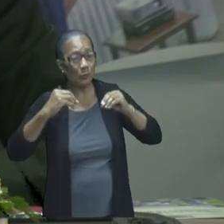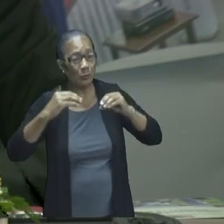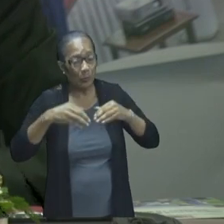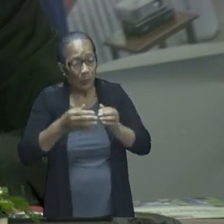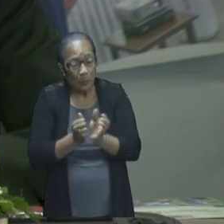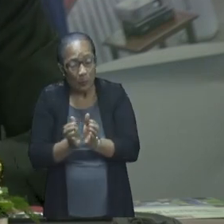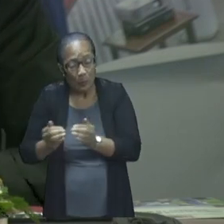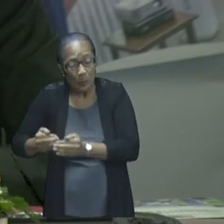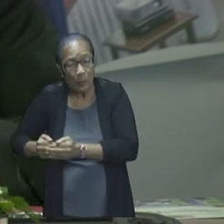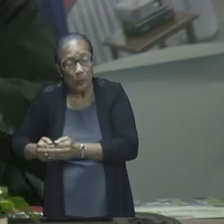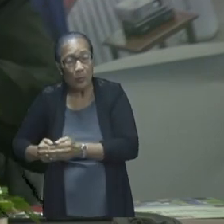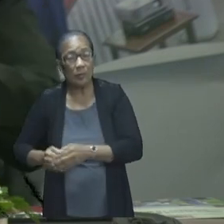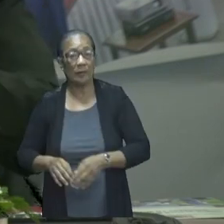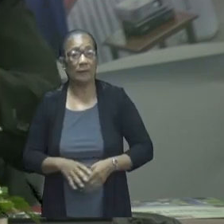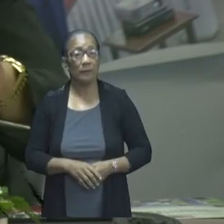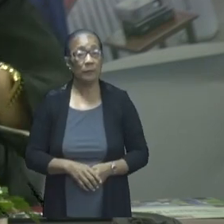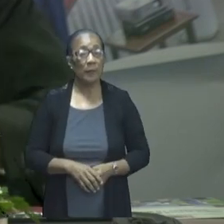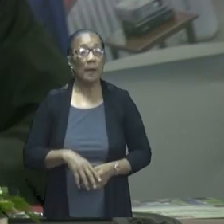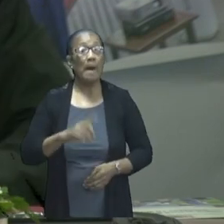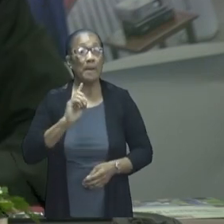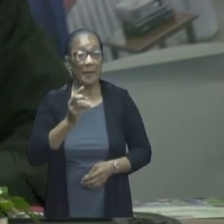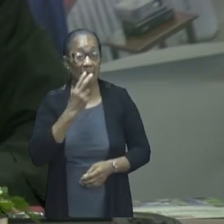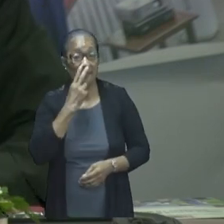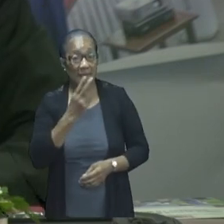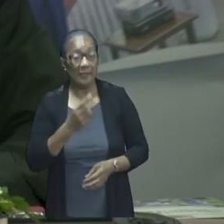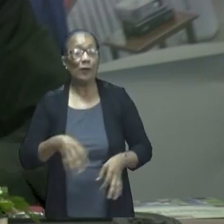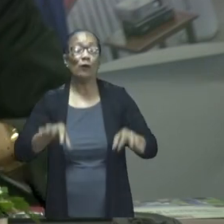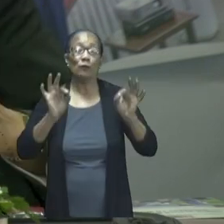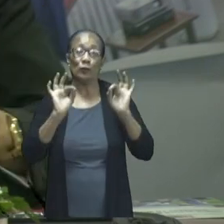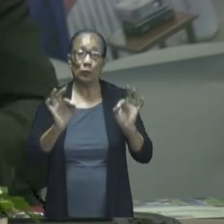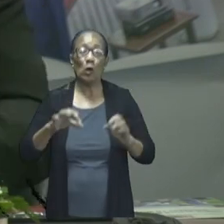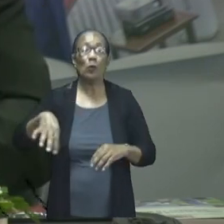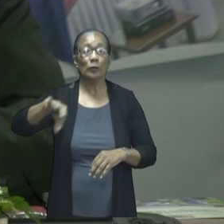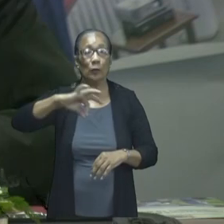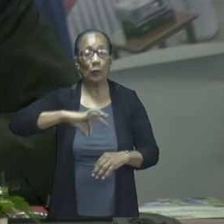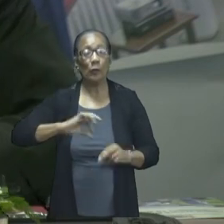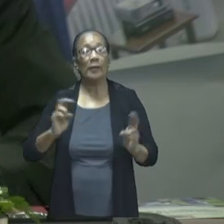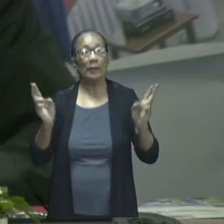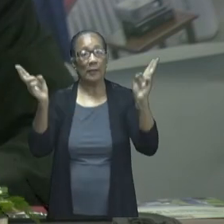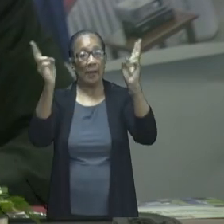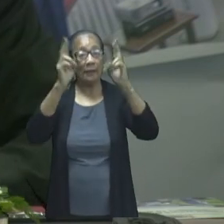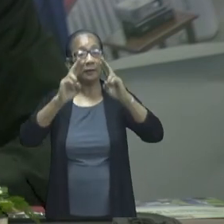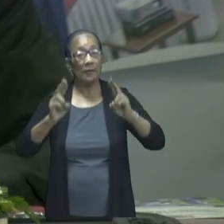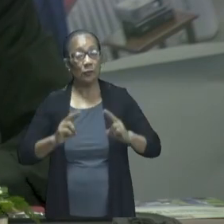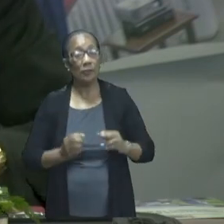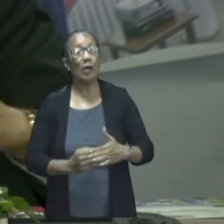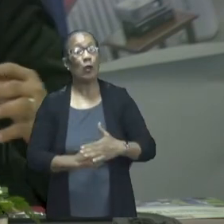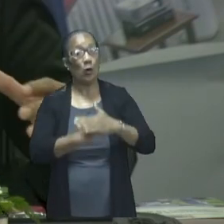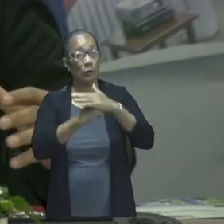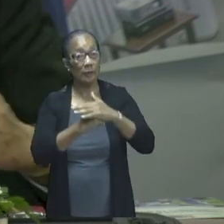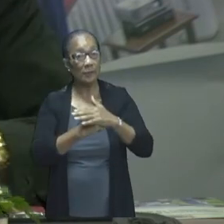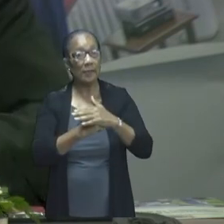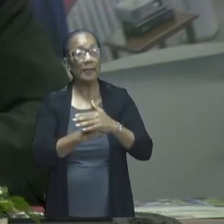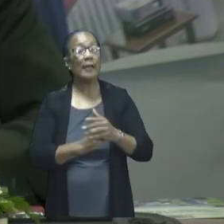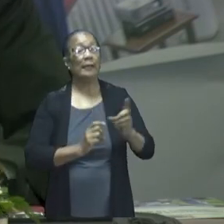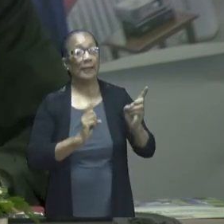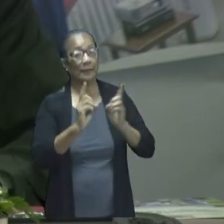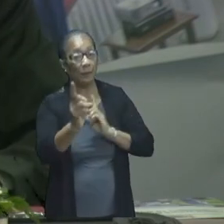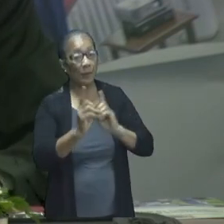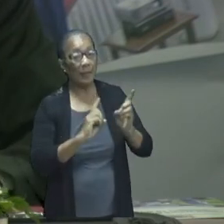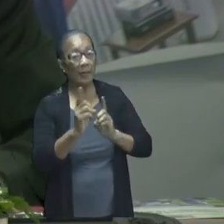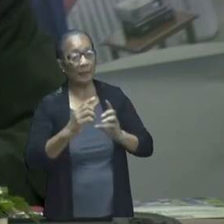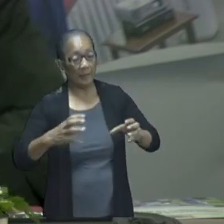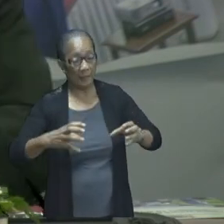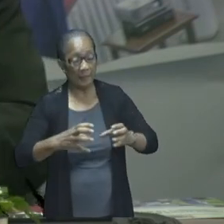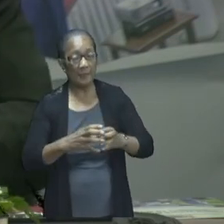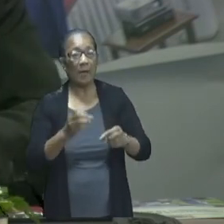finally wat je wel ziet dat het vertrouwen terug is dat internationaal ons ondersteunt dat een bilaterale samenwerking relaties